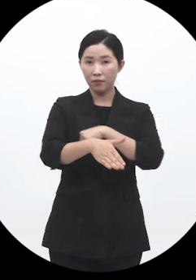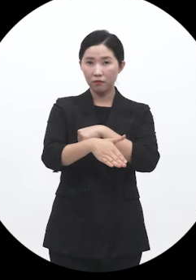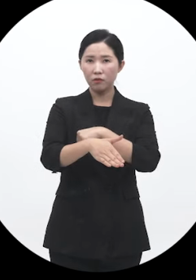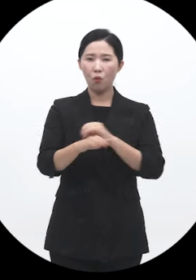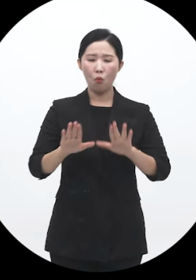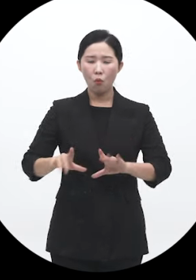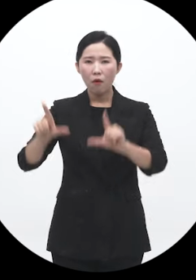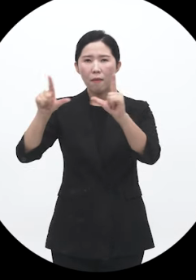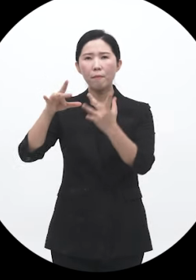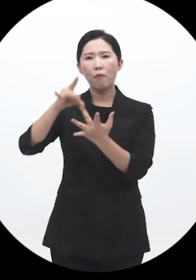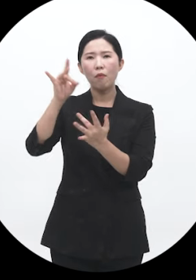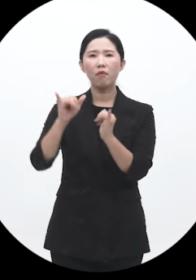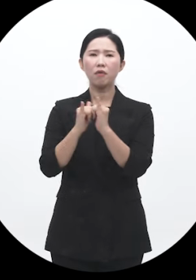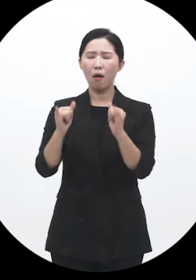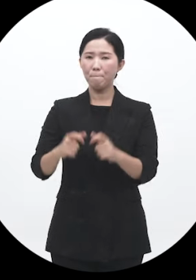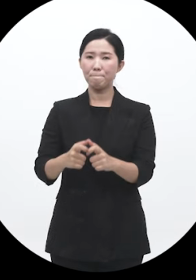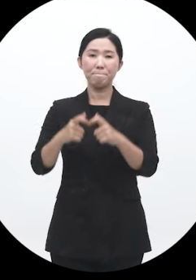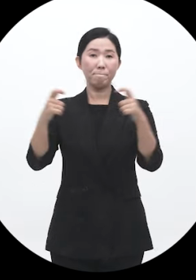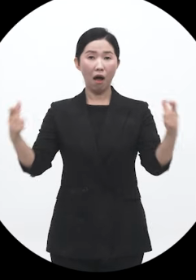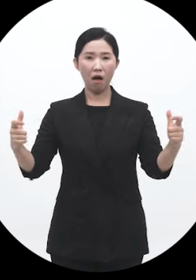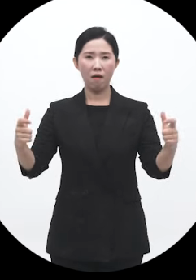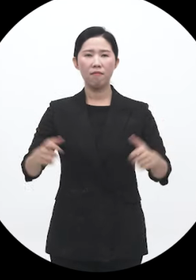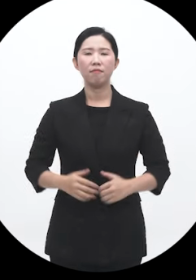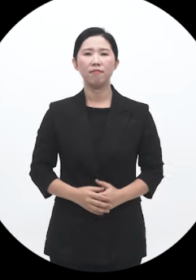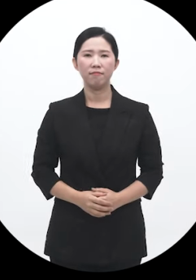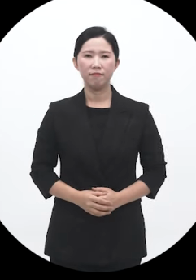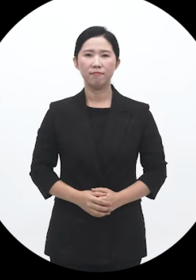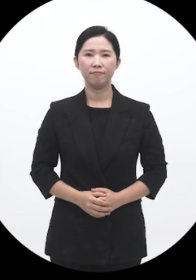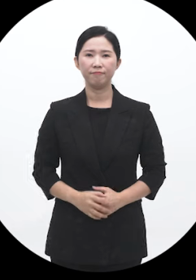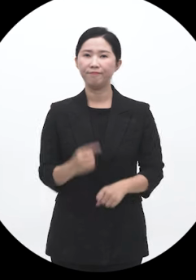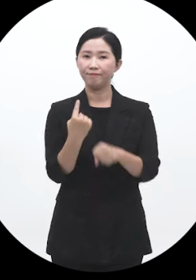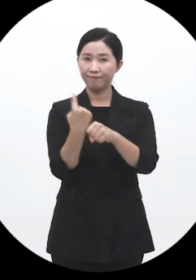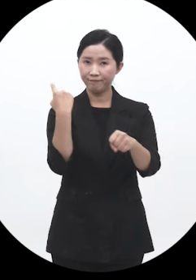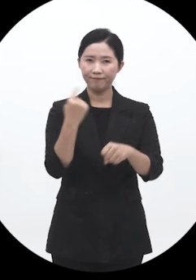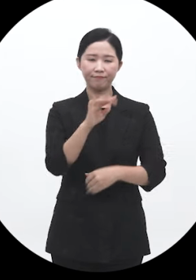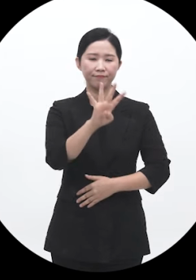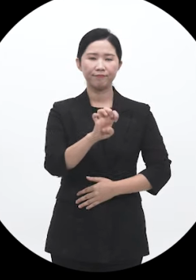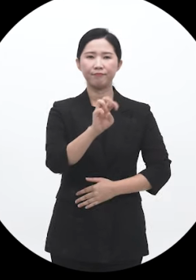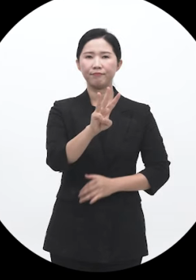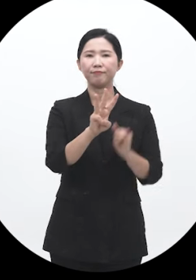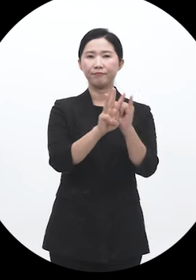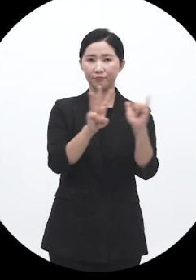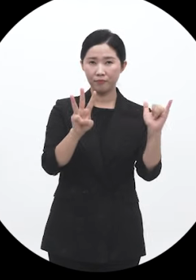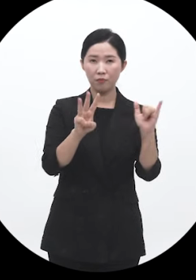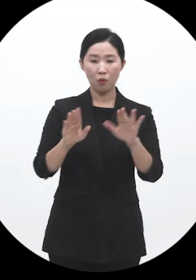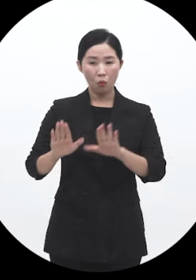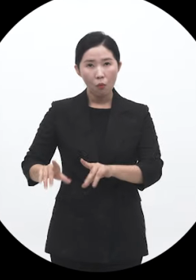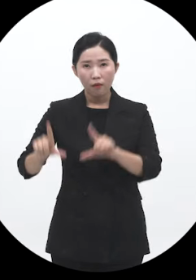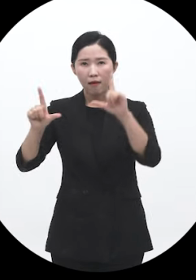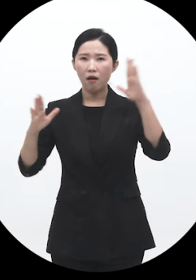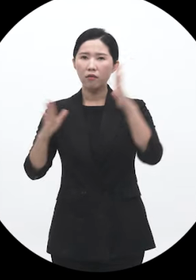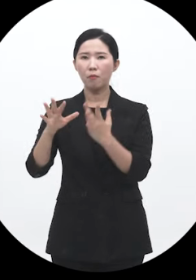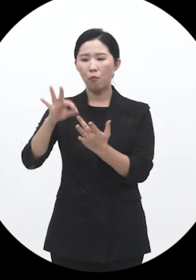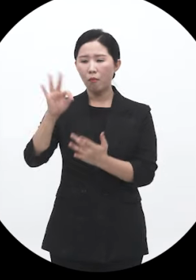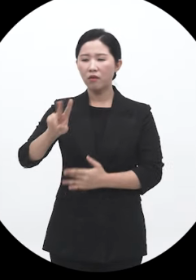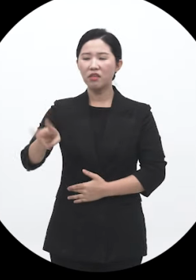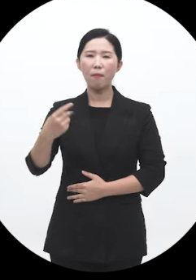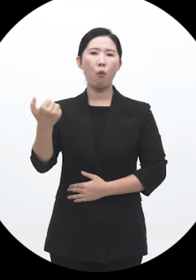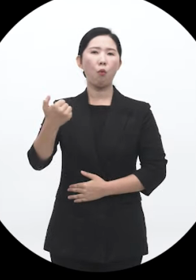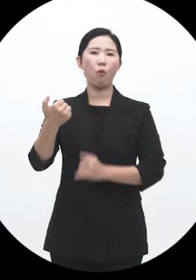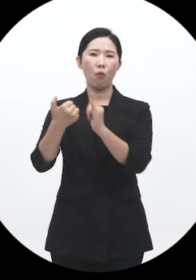2026학년도에는 선발 인원이 대폭 확대되었습니다. 전년도 43명에서